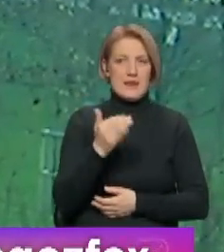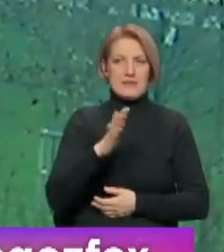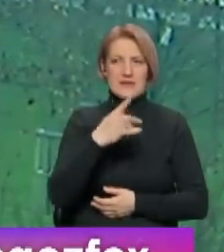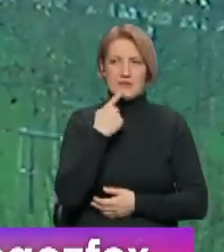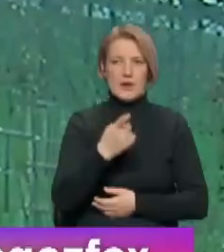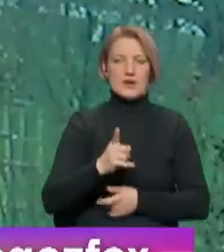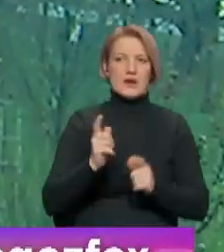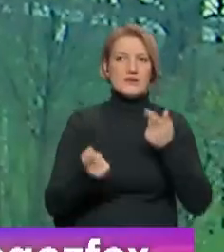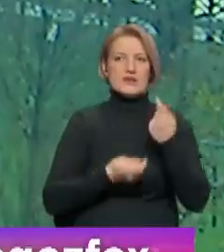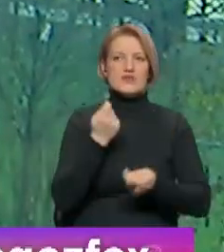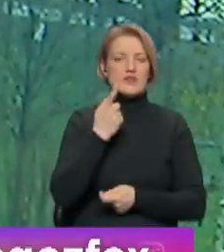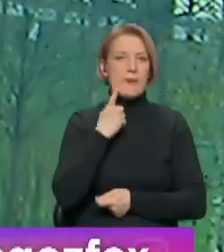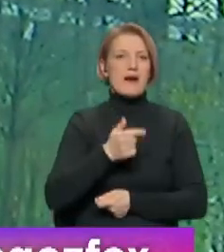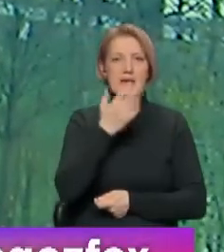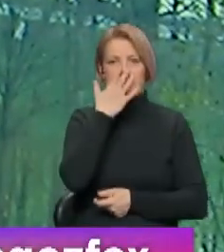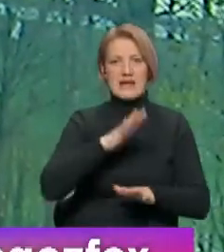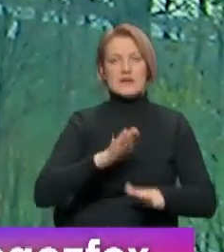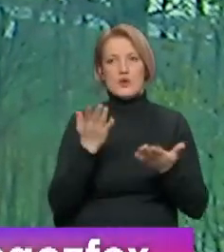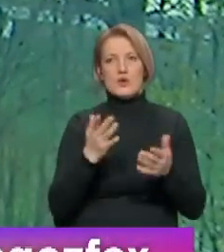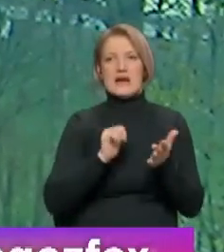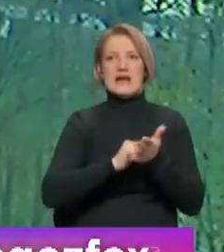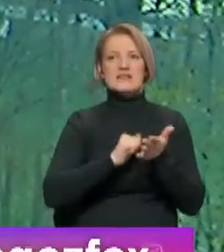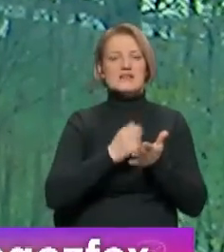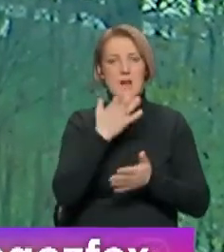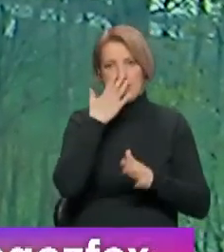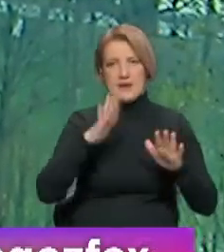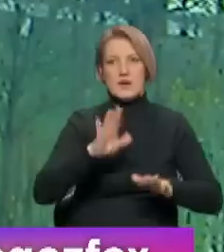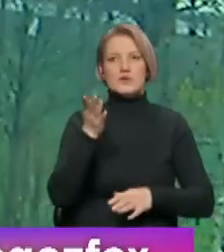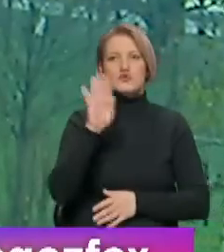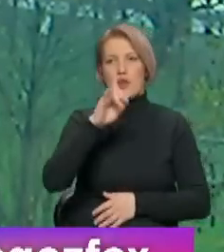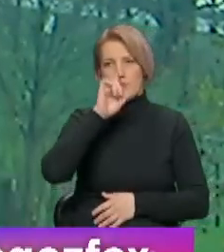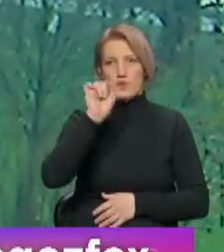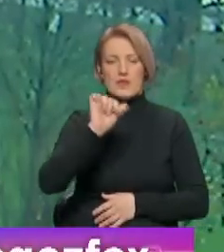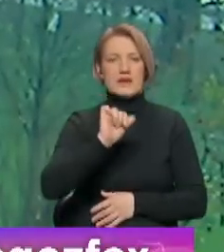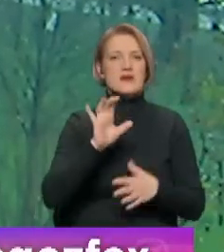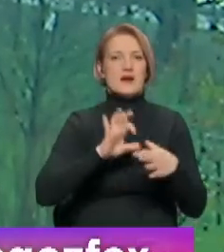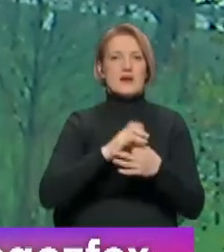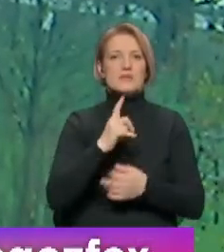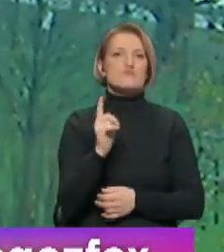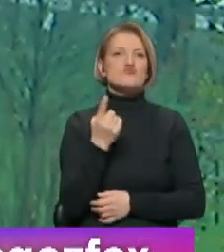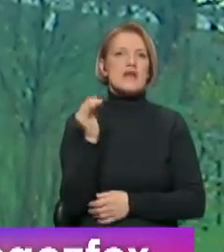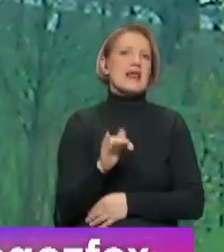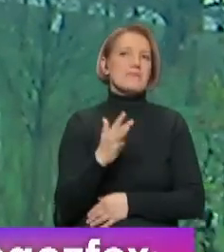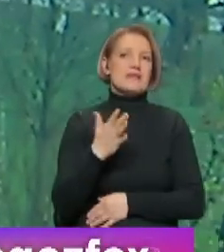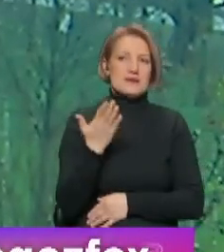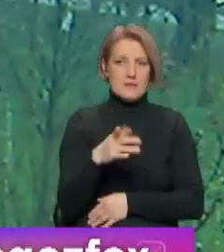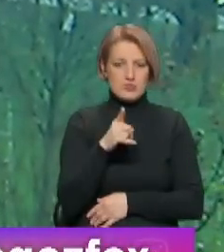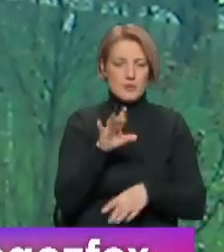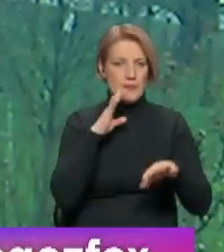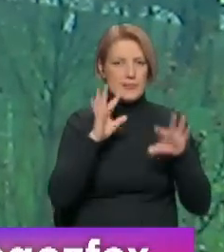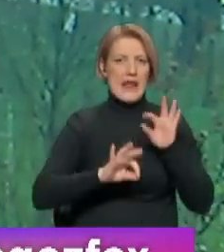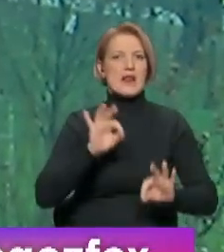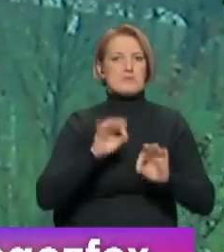Çalışma Bakanı beklemiyor ama gazeteler bekliyor sonra doğalgazla ilgili bir müjde gelebilir ve bunun